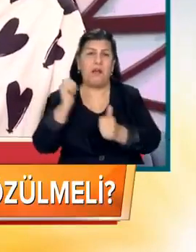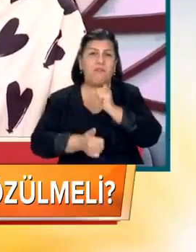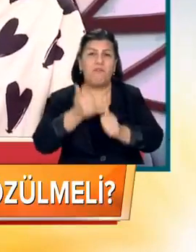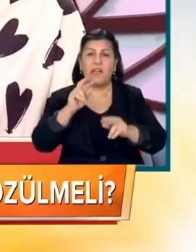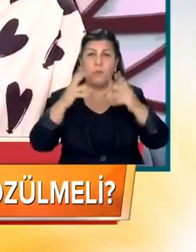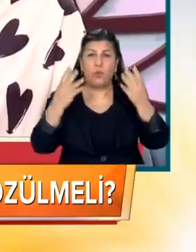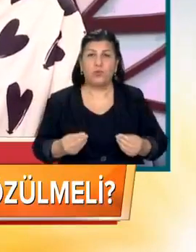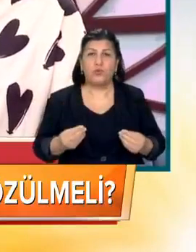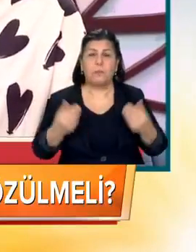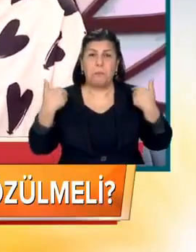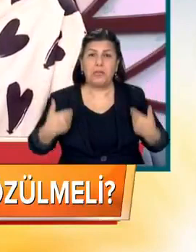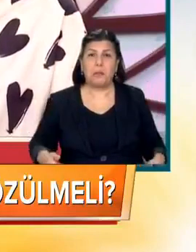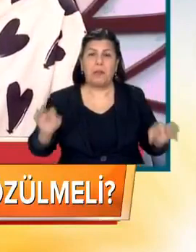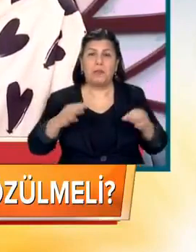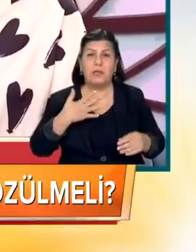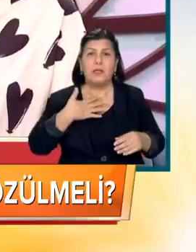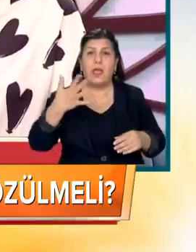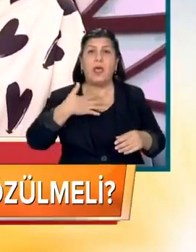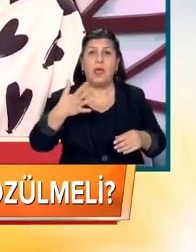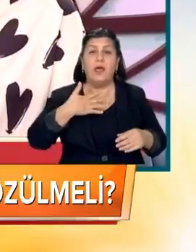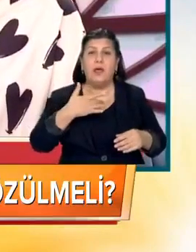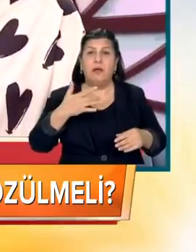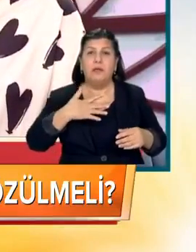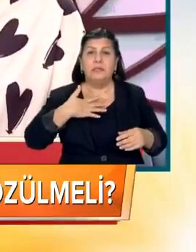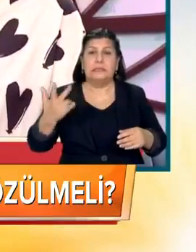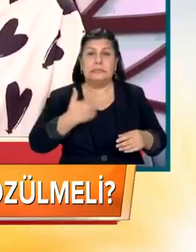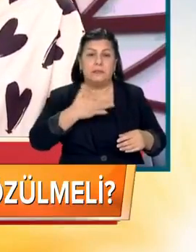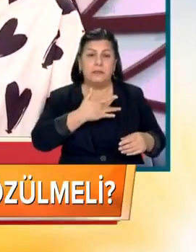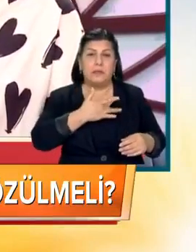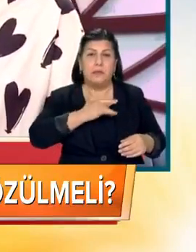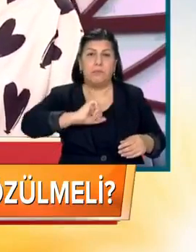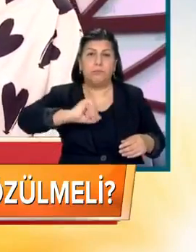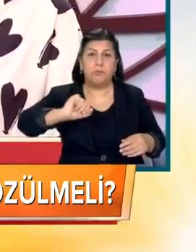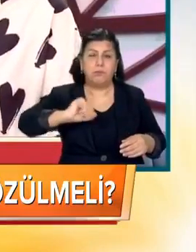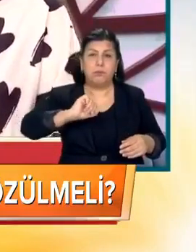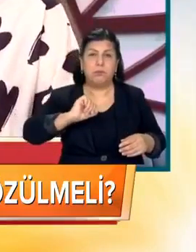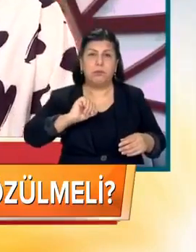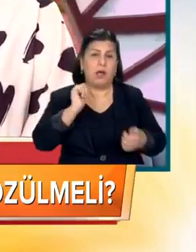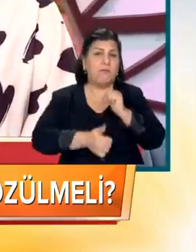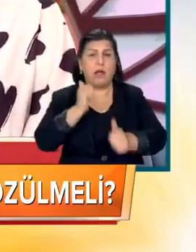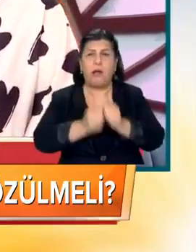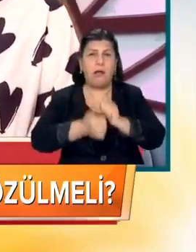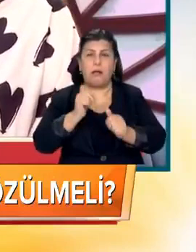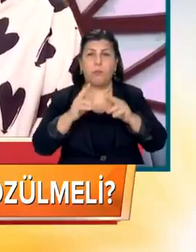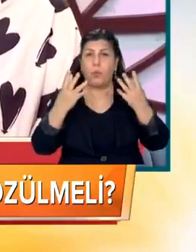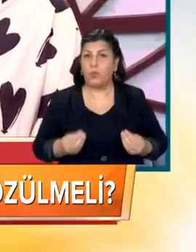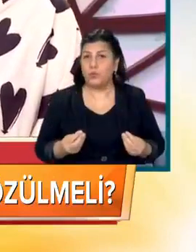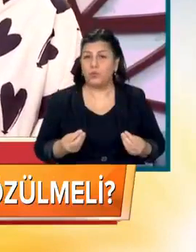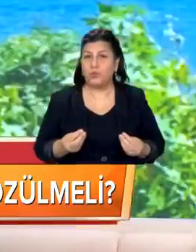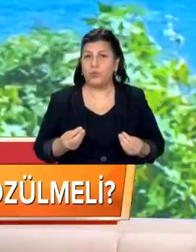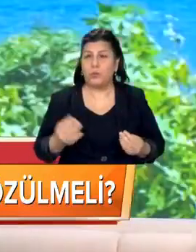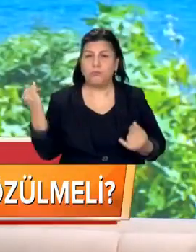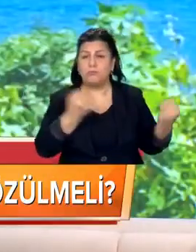moduna geçtiniz bedeniniz başladı nefesini hızlanmaya kalbini hızlanmaya kavga moduna geçtim siz